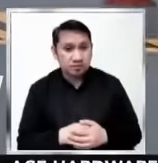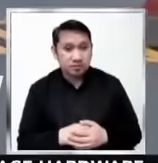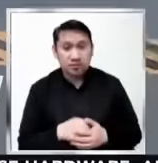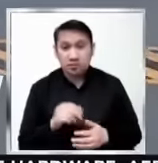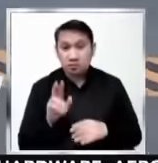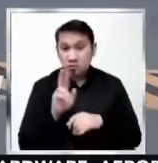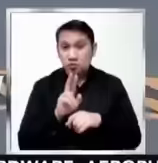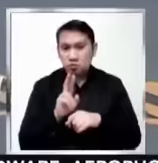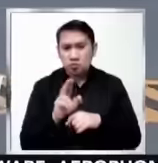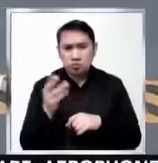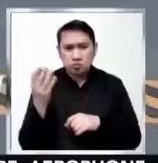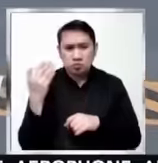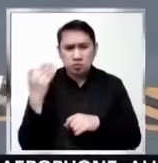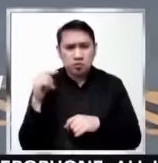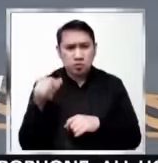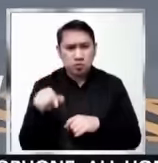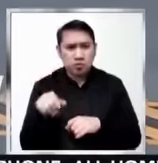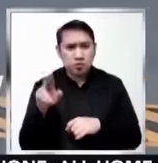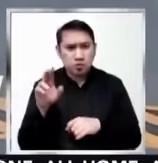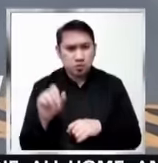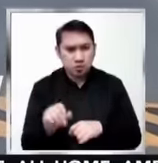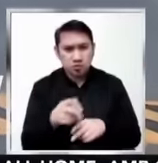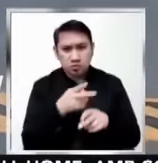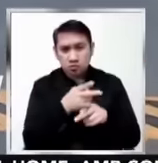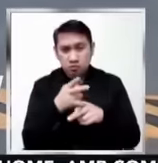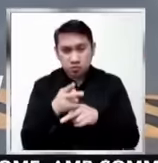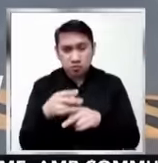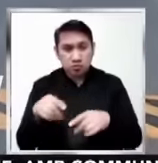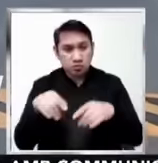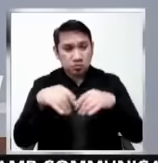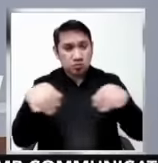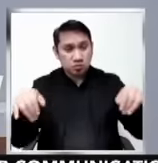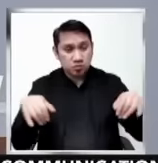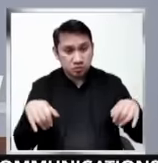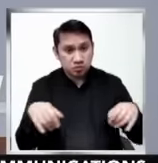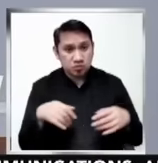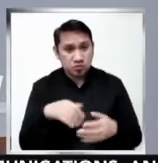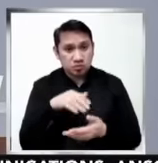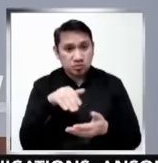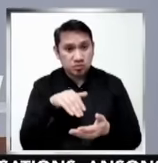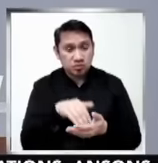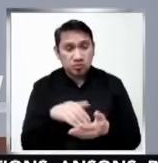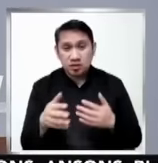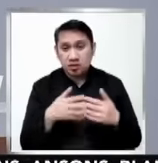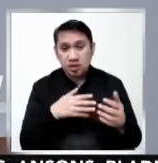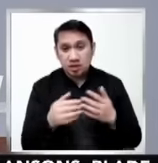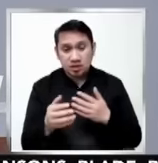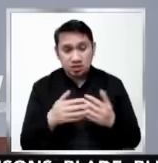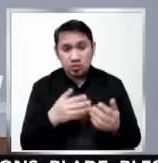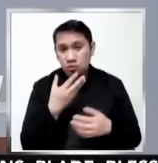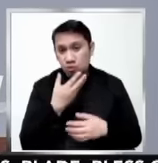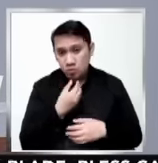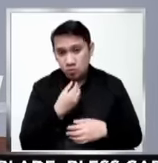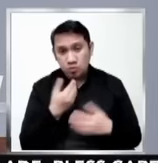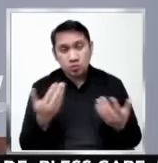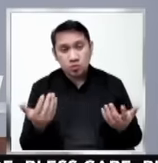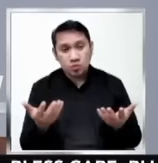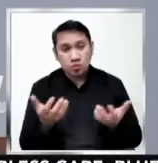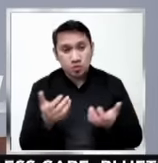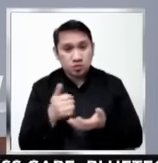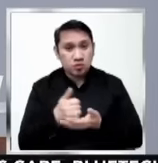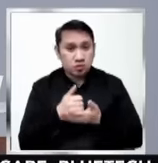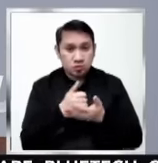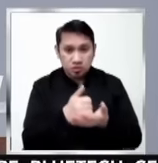ng U.S. Navy sa pagpapatrol sa Arabian Gulf sa Middle East. Kahit sino pong gusto tumulong sa Arctic,